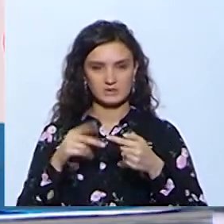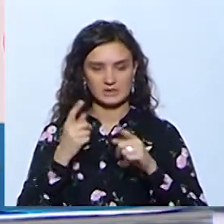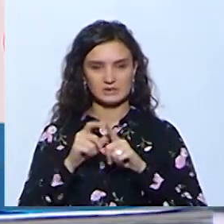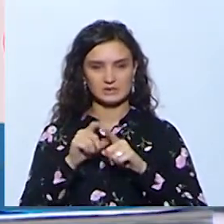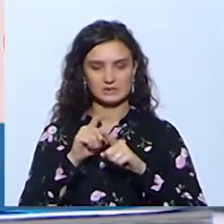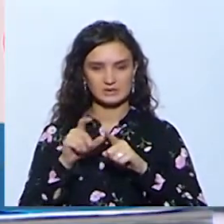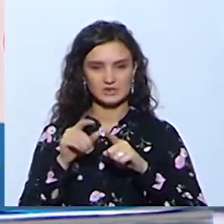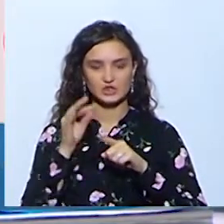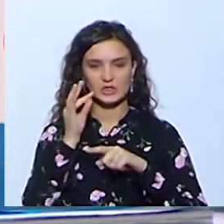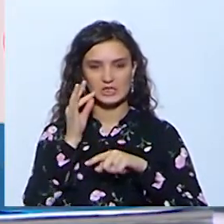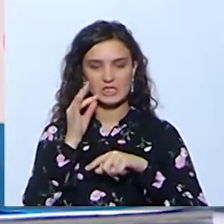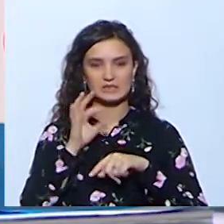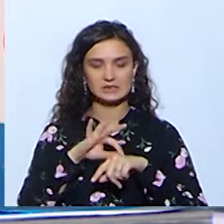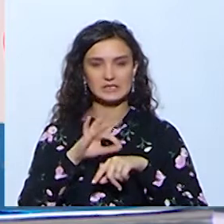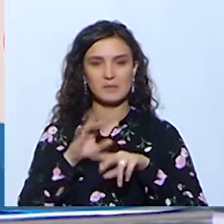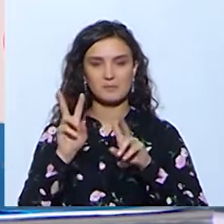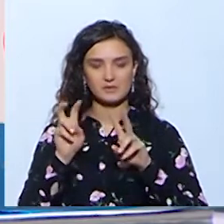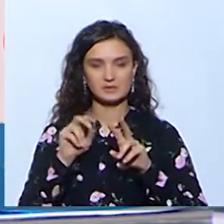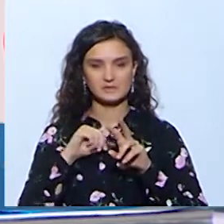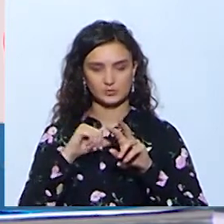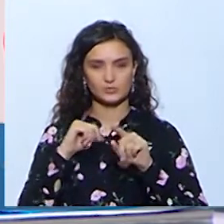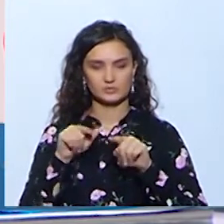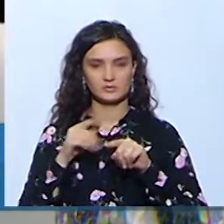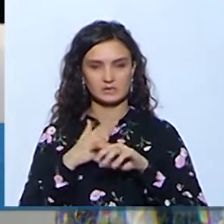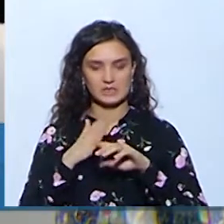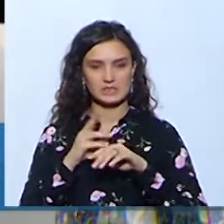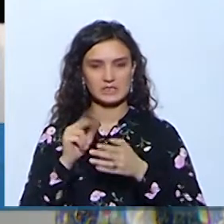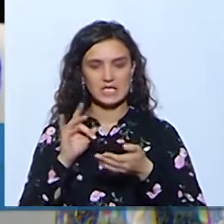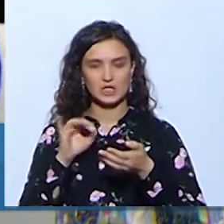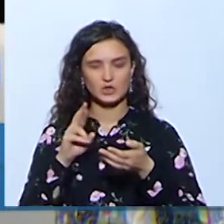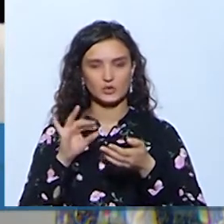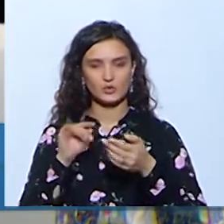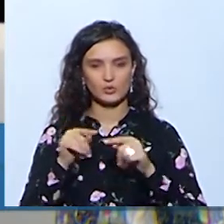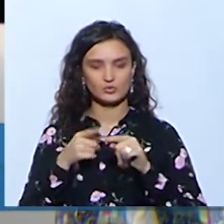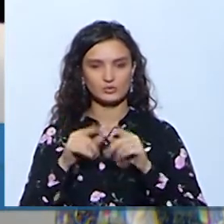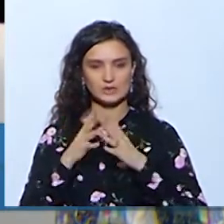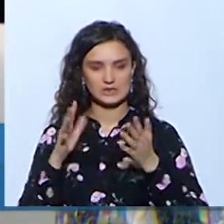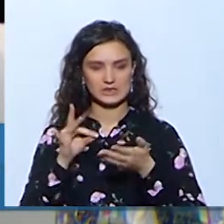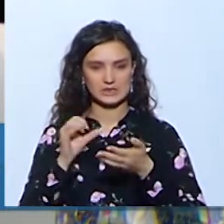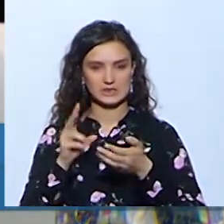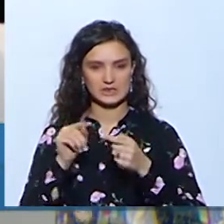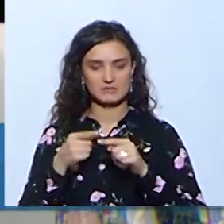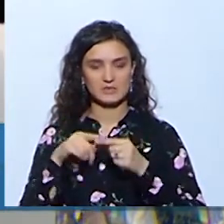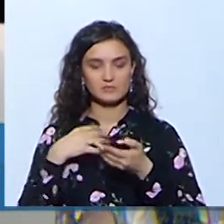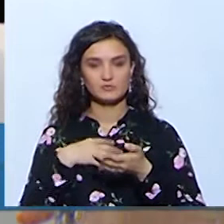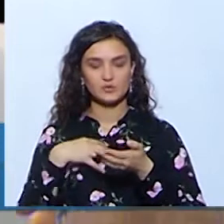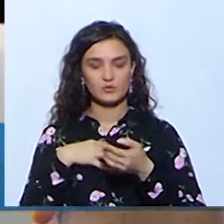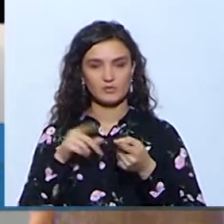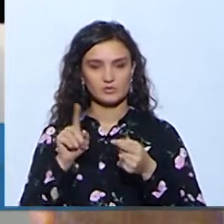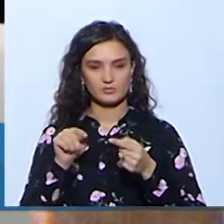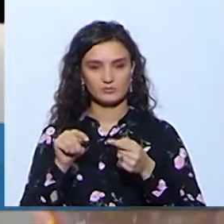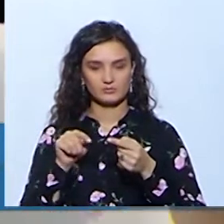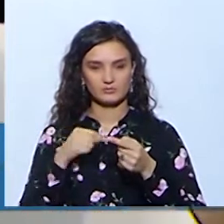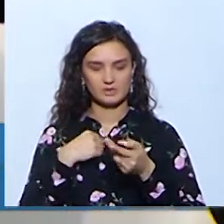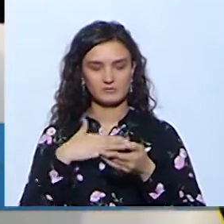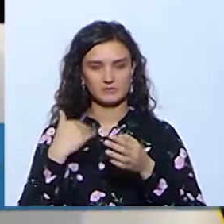ხაზს. შაქრიანი დიაბეტი თავად წარმოადგენს კარდიოვასკულურ დიდ რისკ ფაქტორს. იმდენად მნიშვნელოვანს წარმოადგენს, რომ მე